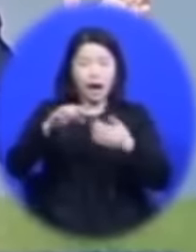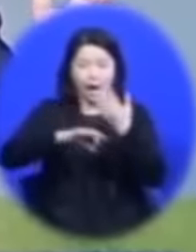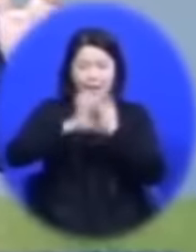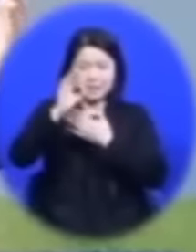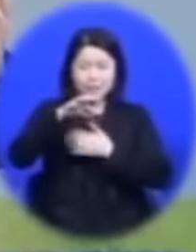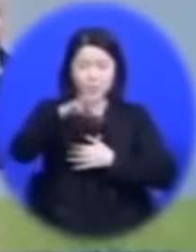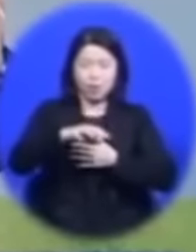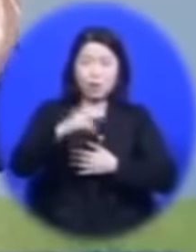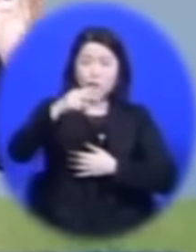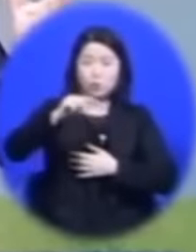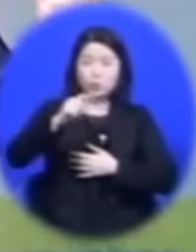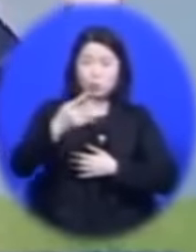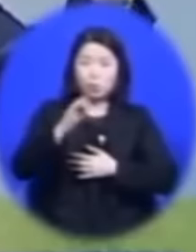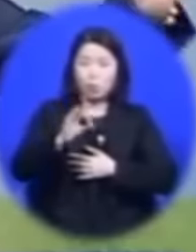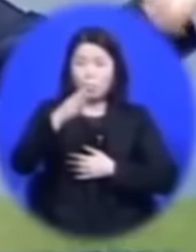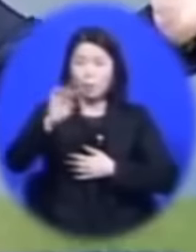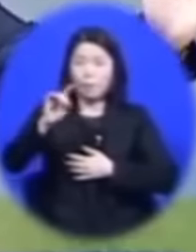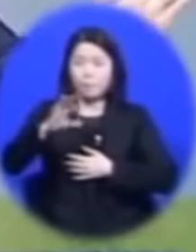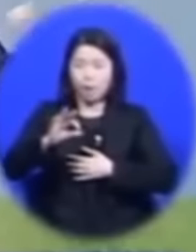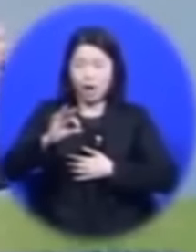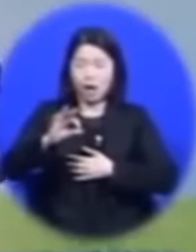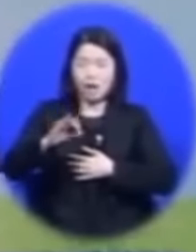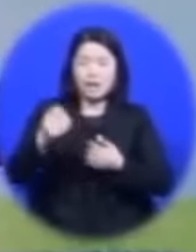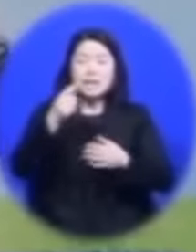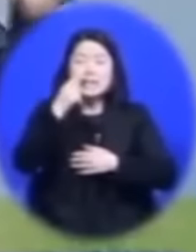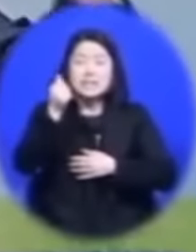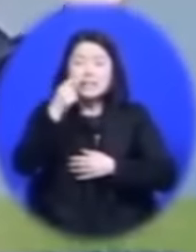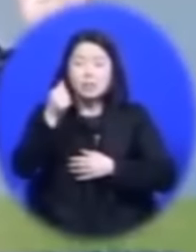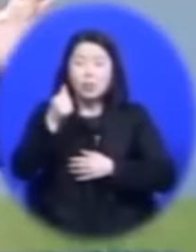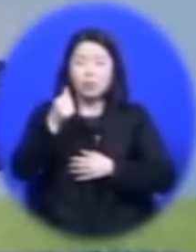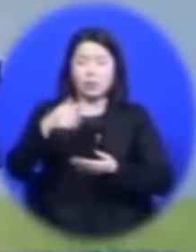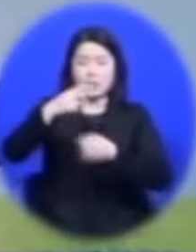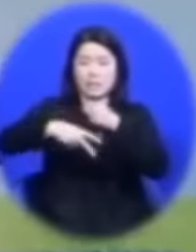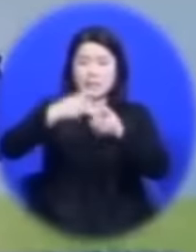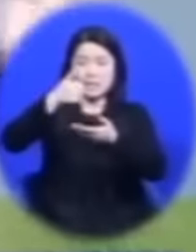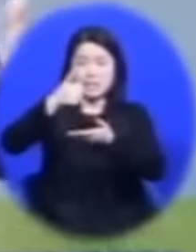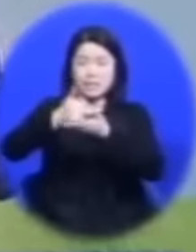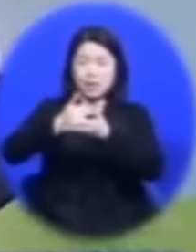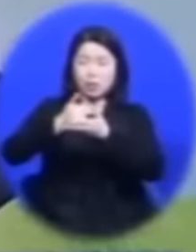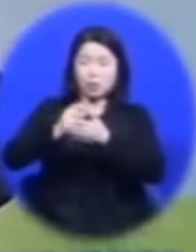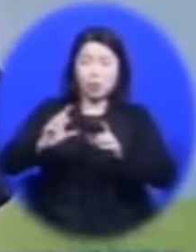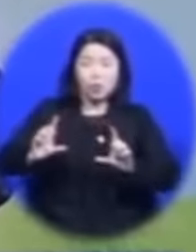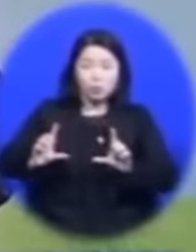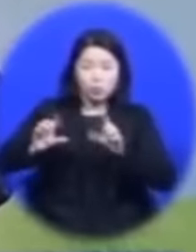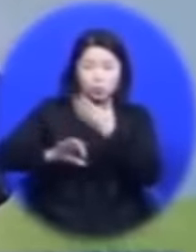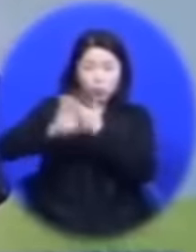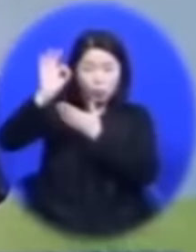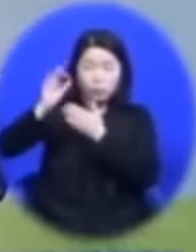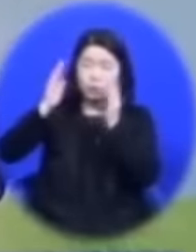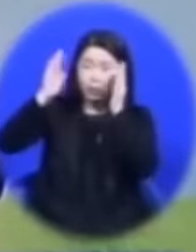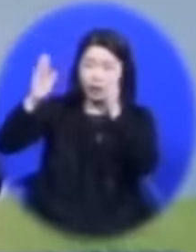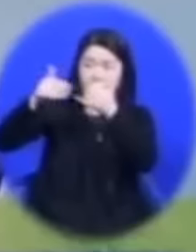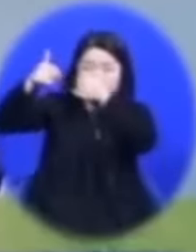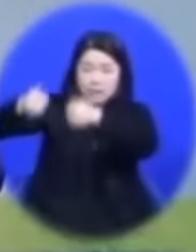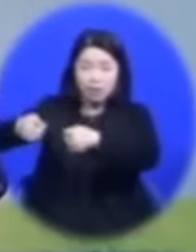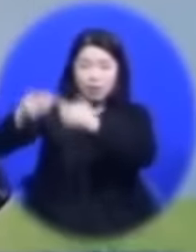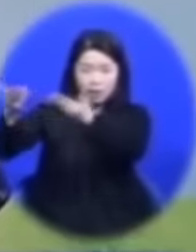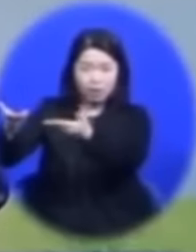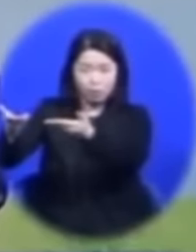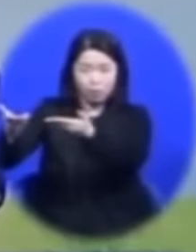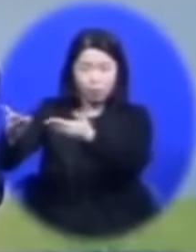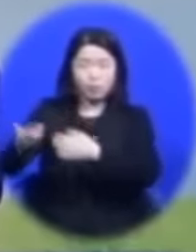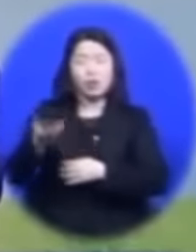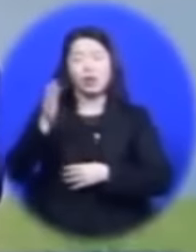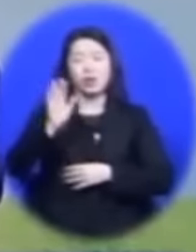동방요배, 일본 신을 향하여 동쪽을 향하여 절하라고 할 때 이